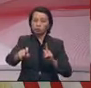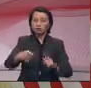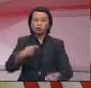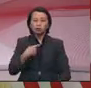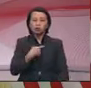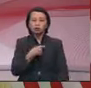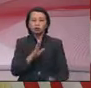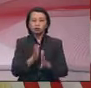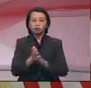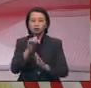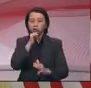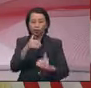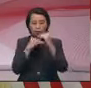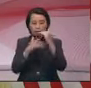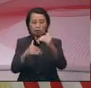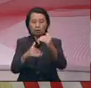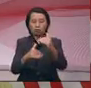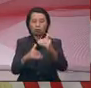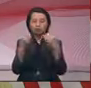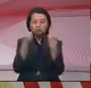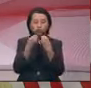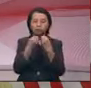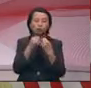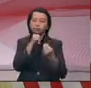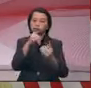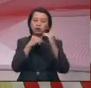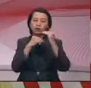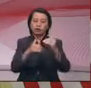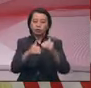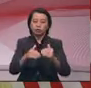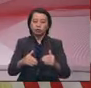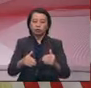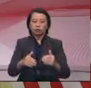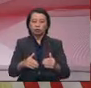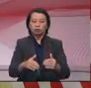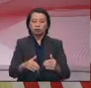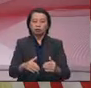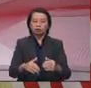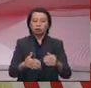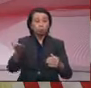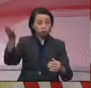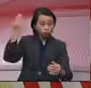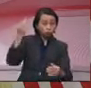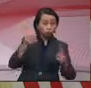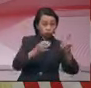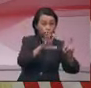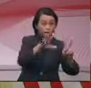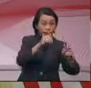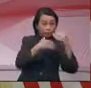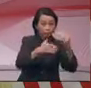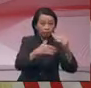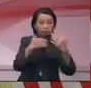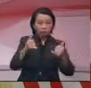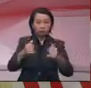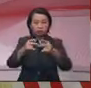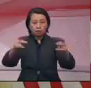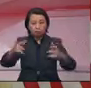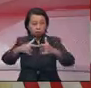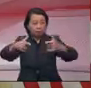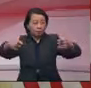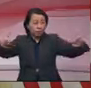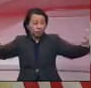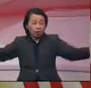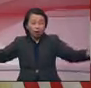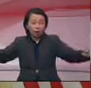kita tidak menghadkan dari segi jumlah. Sekarang kita hadkan jumlah 250, tak boleh lebih. Walaupun kawasan seluas mana